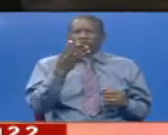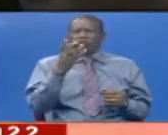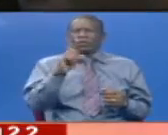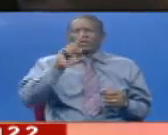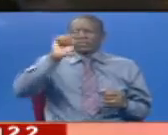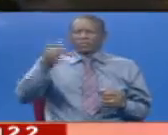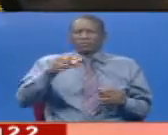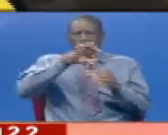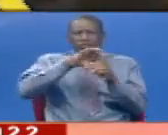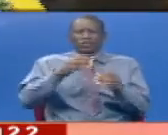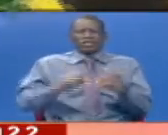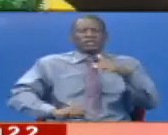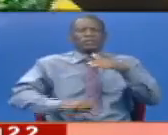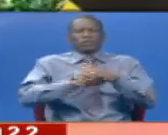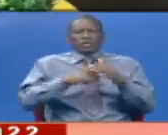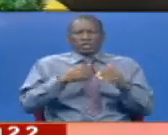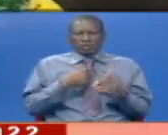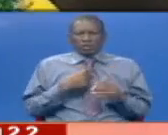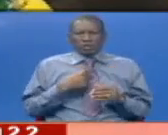41 walinipa kura